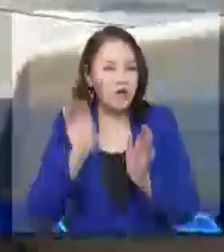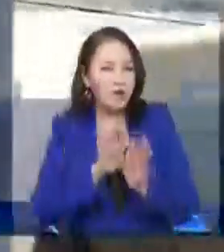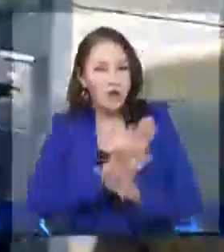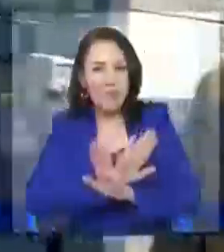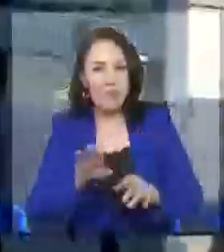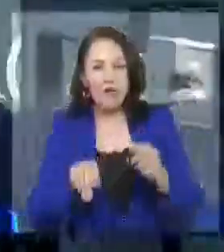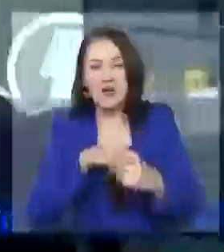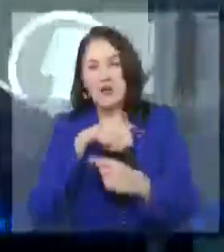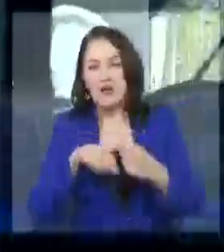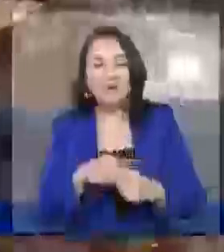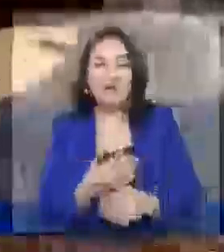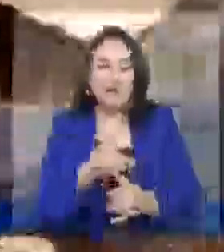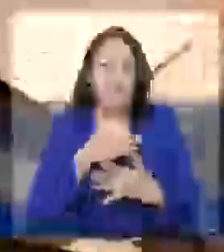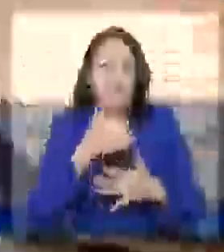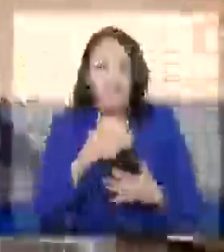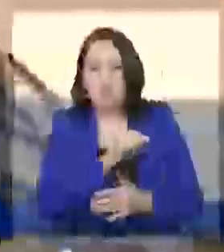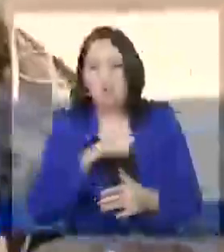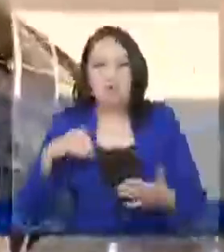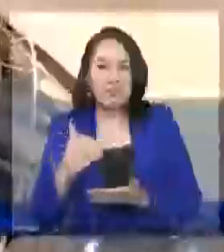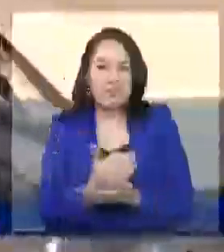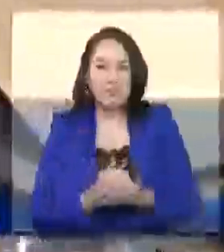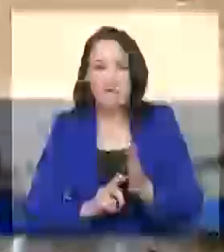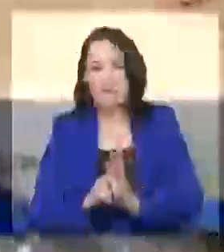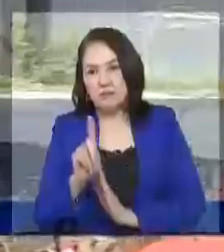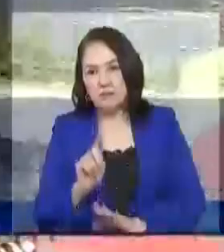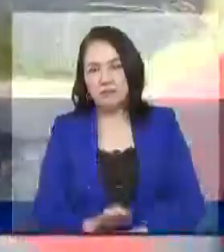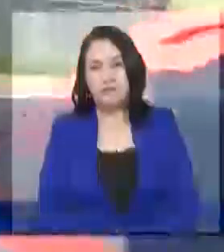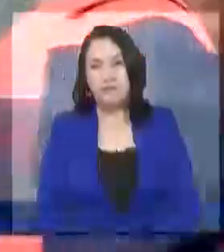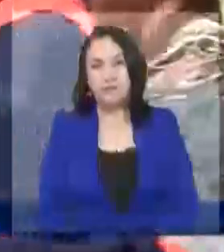мердігерлер амалсыздан өздері жинауға кіріскен.